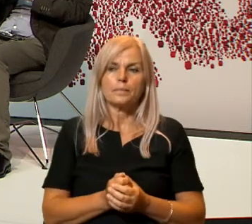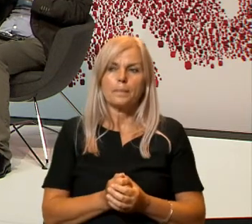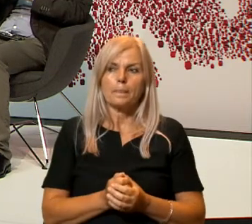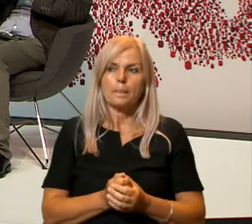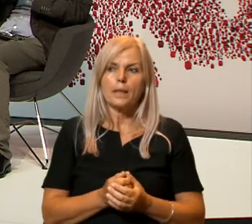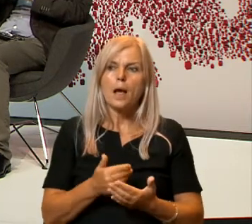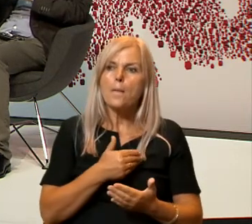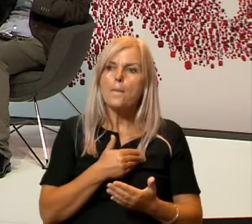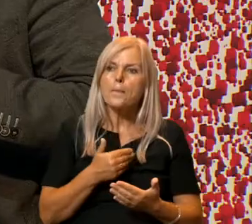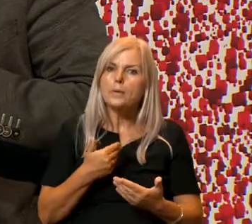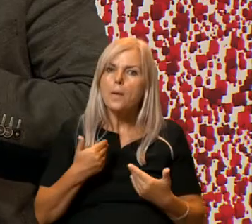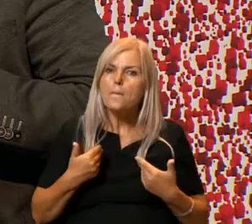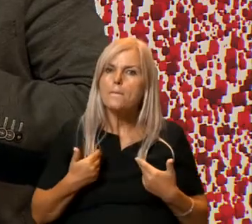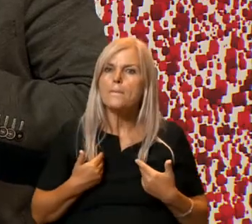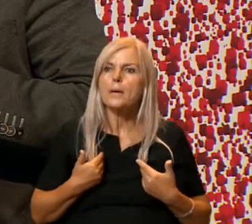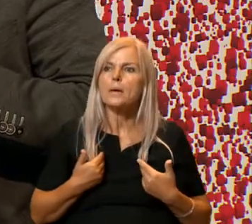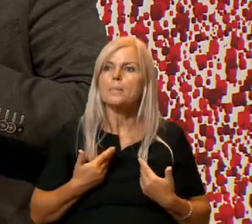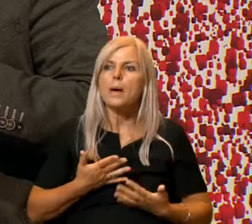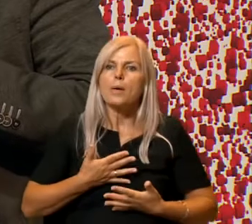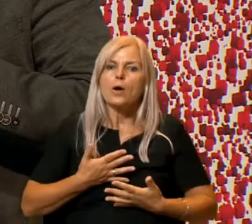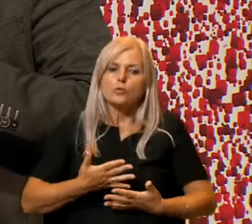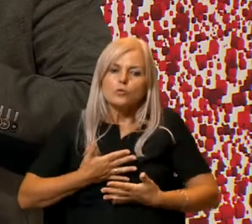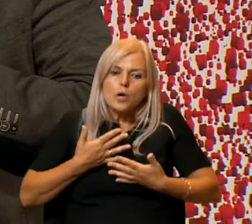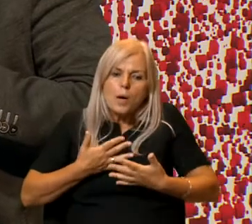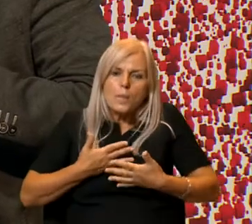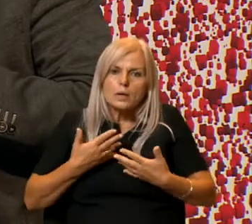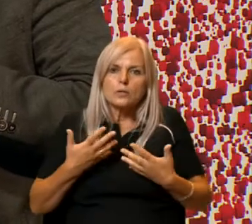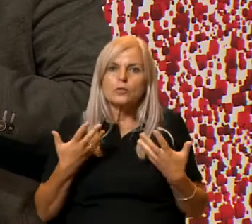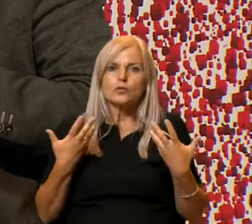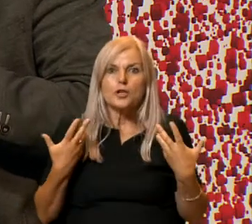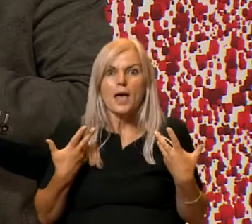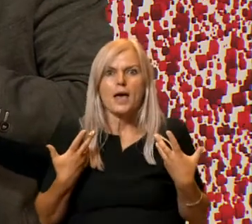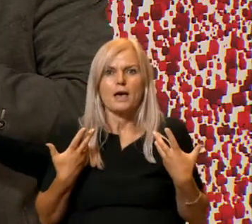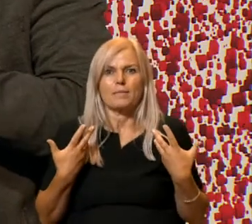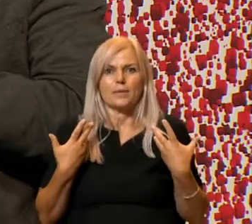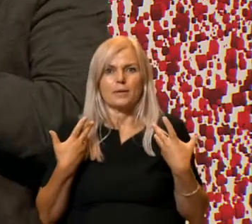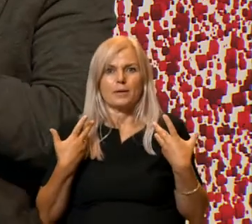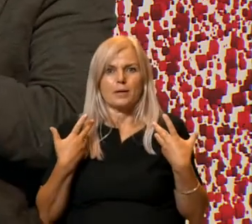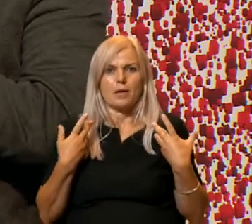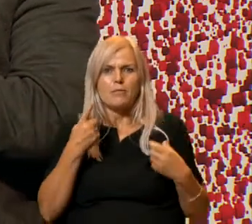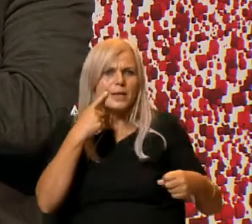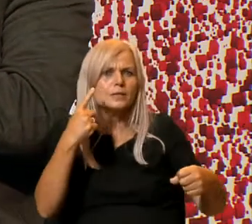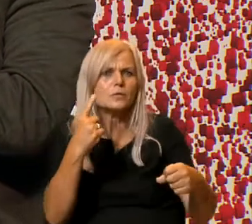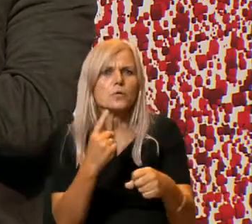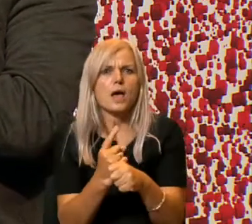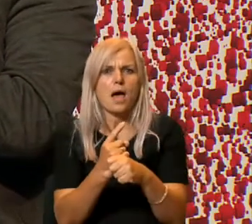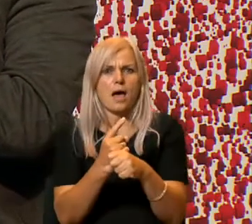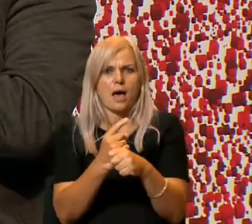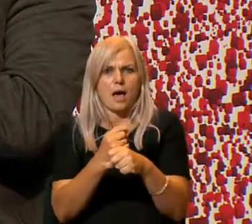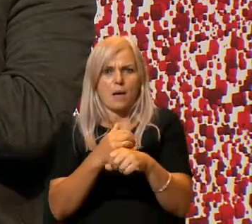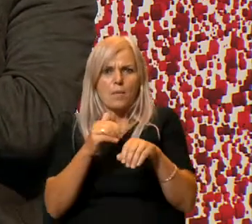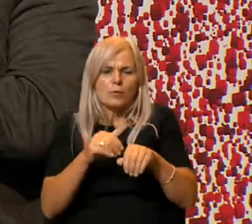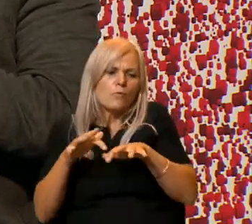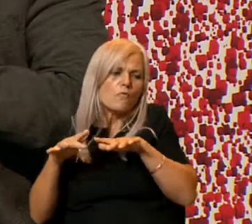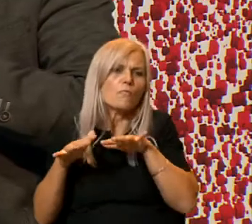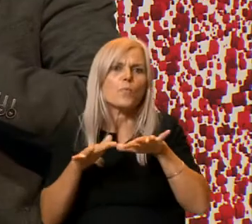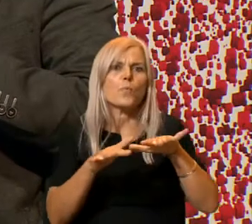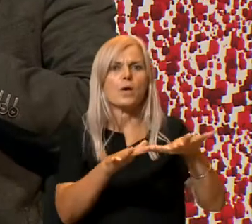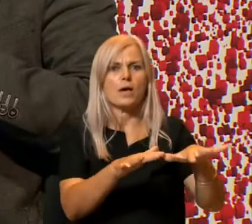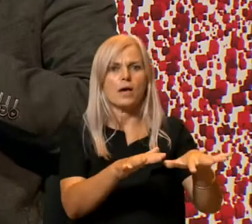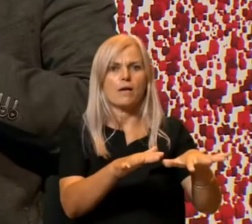poddani temu uczuciu, że żyjemy, bo i możemy na to